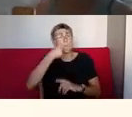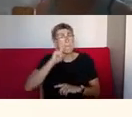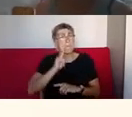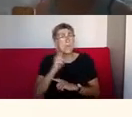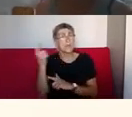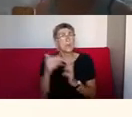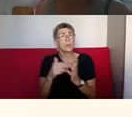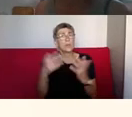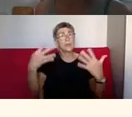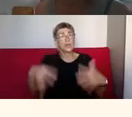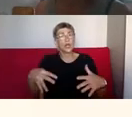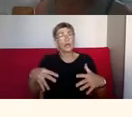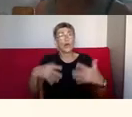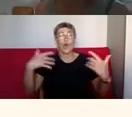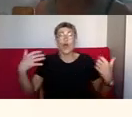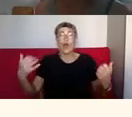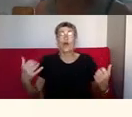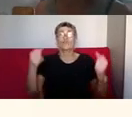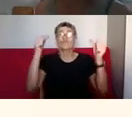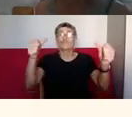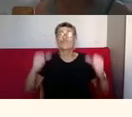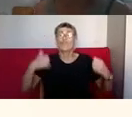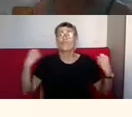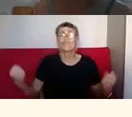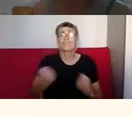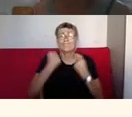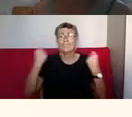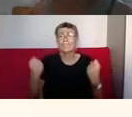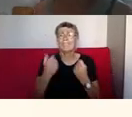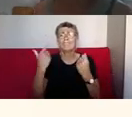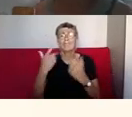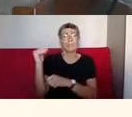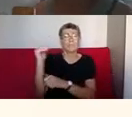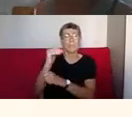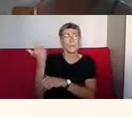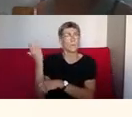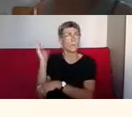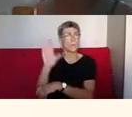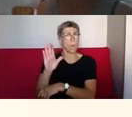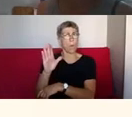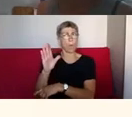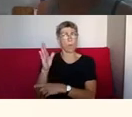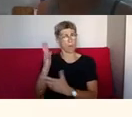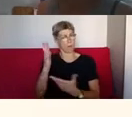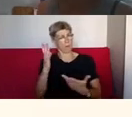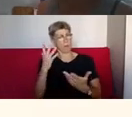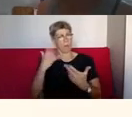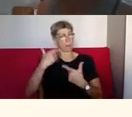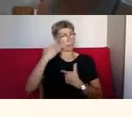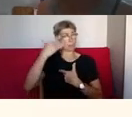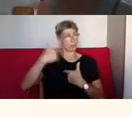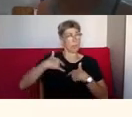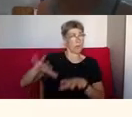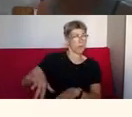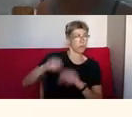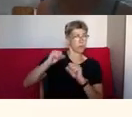2019 une campagne visuelle avec des employeurs qui montraient que les valeurs qu'ils accordent dans le cadre d'un recrutement,